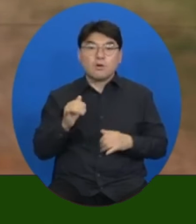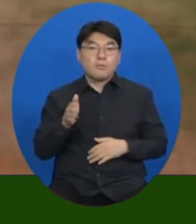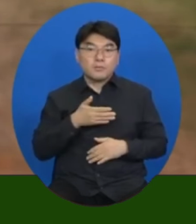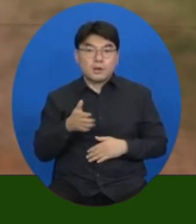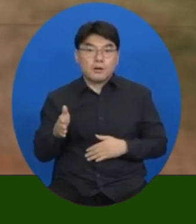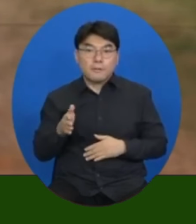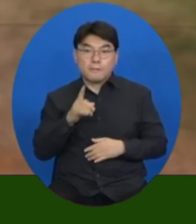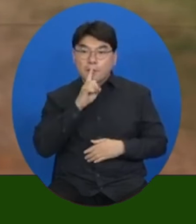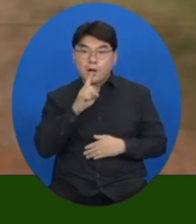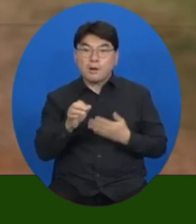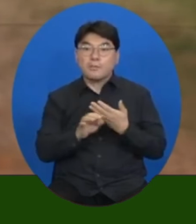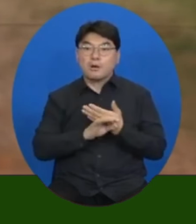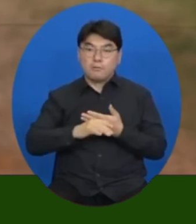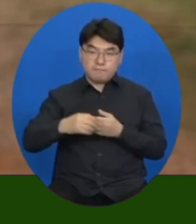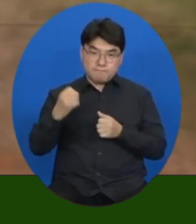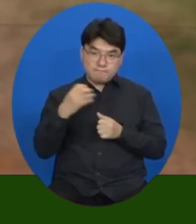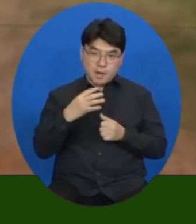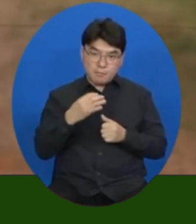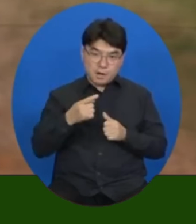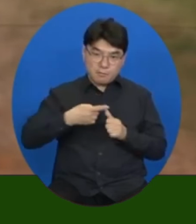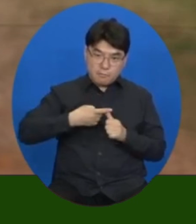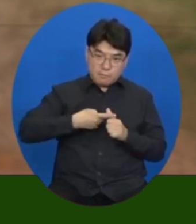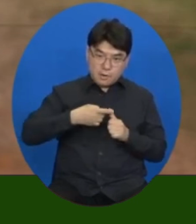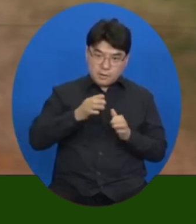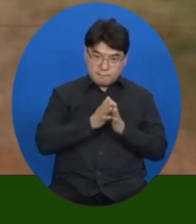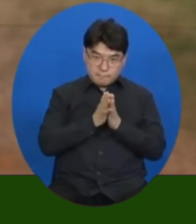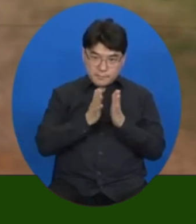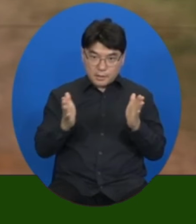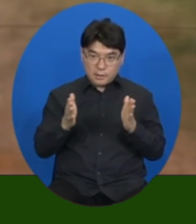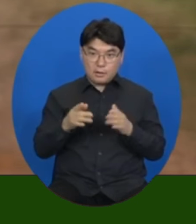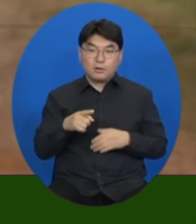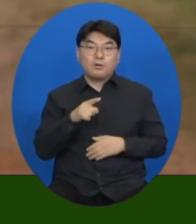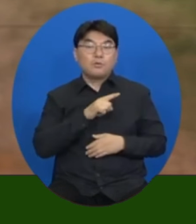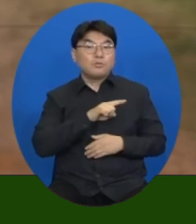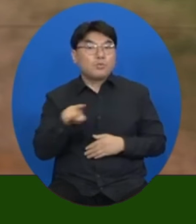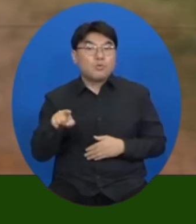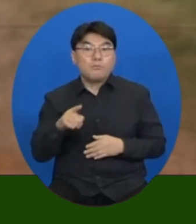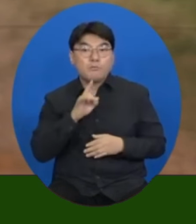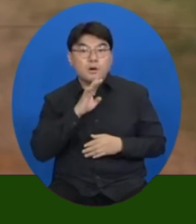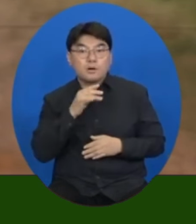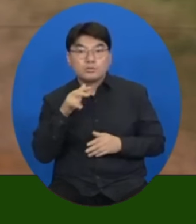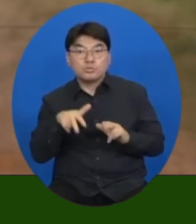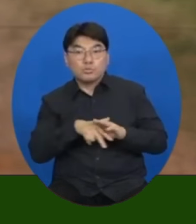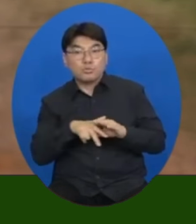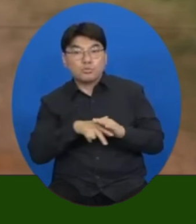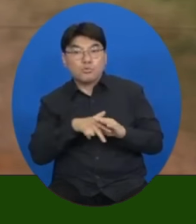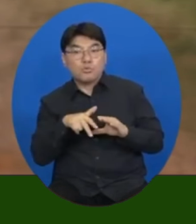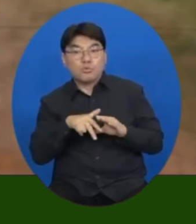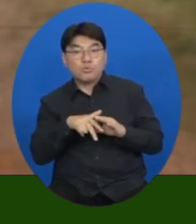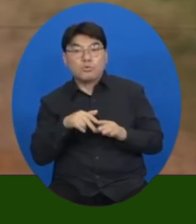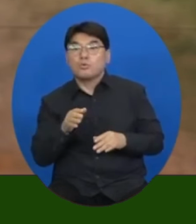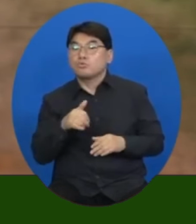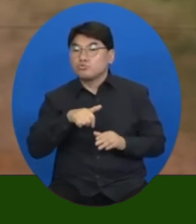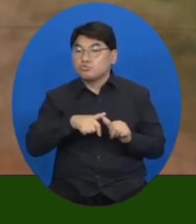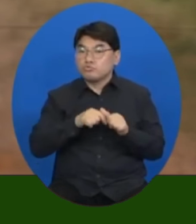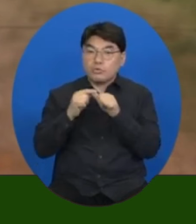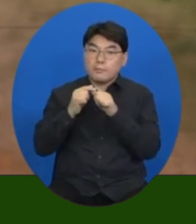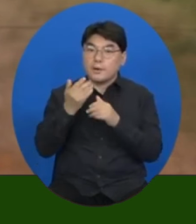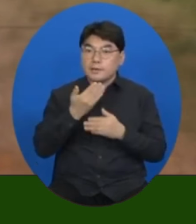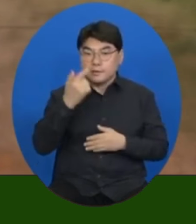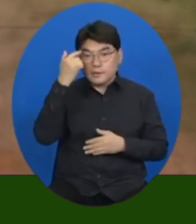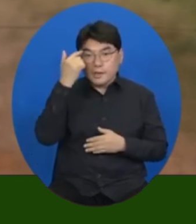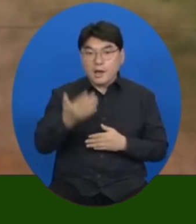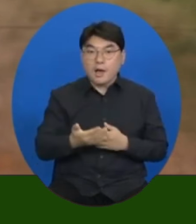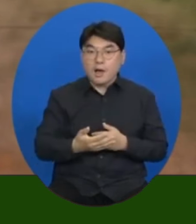하면 공격을 받기 시작합니다 너희만 종교냐 너희만 구원받 이런 식으로